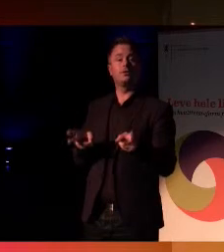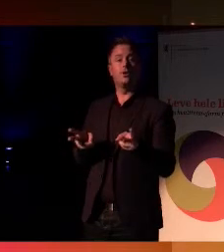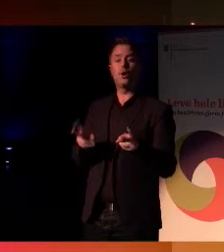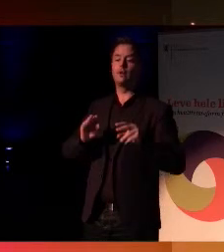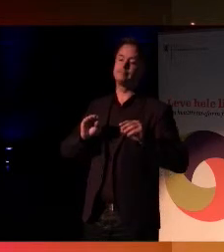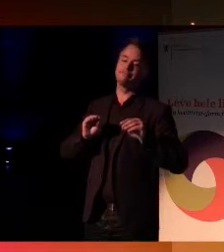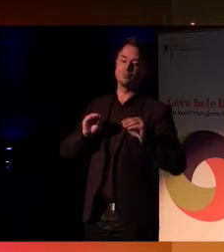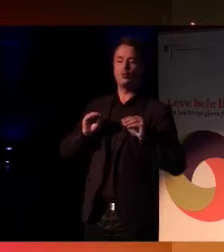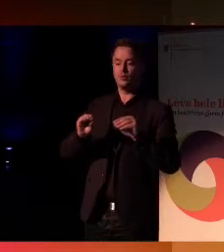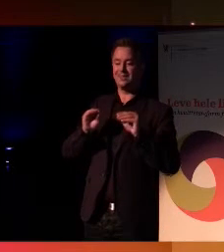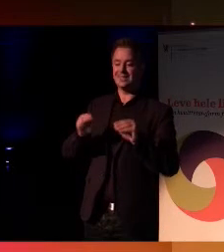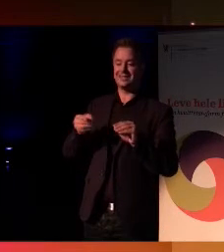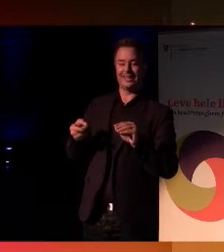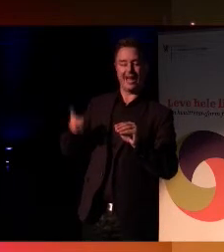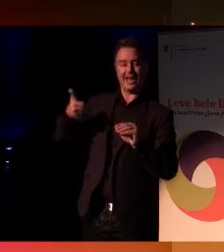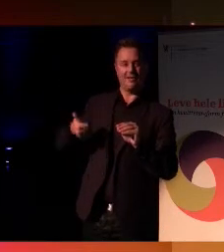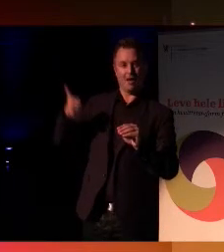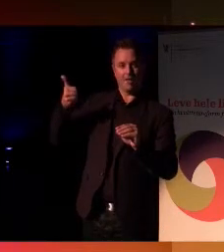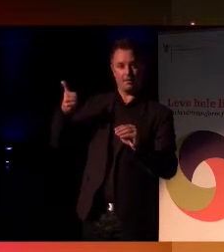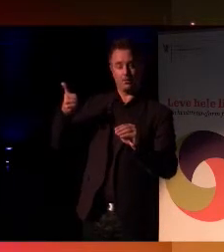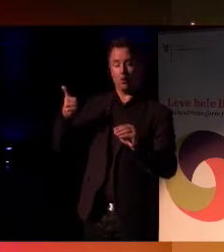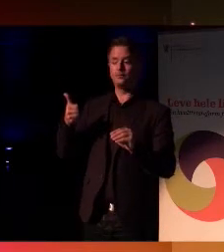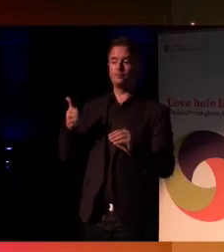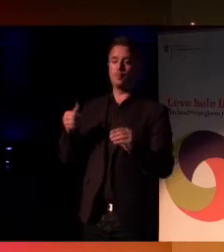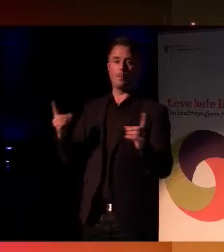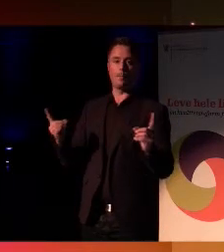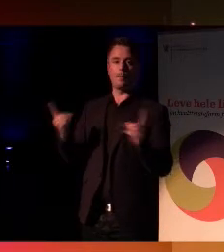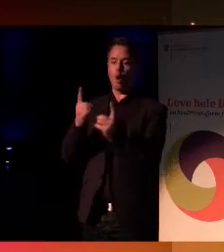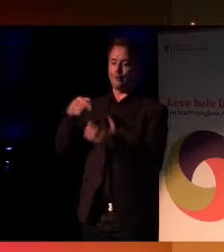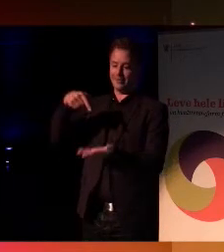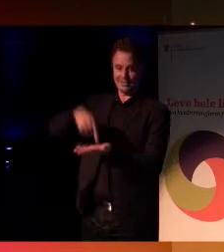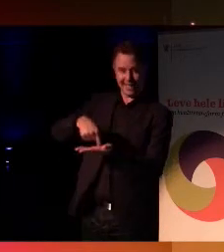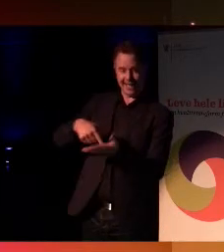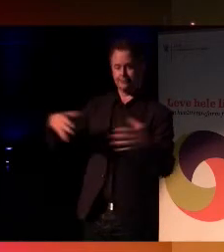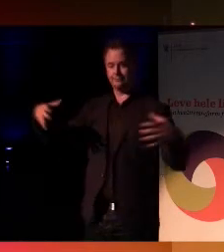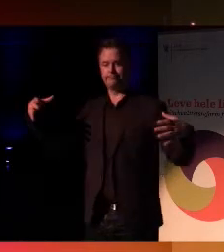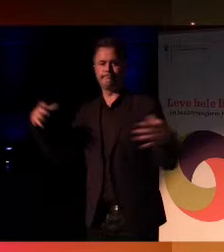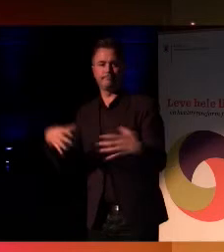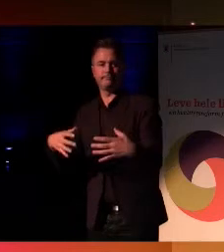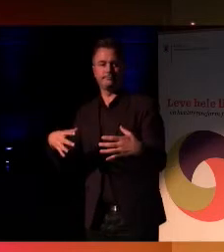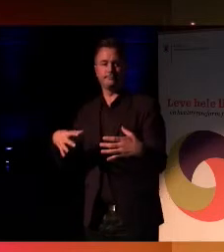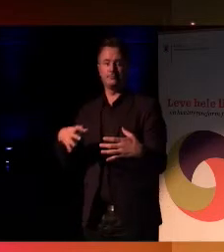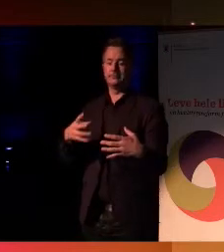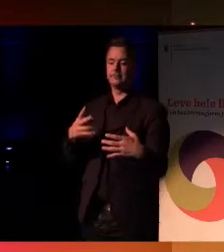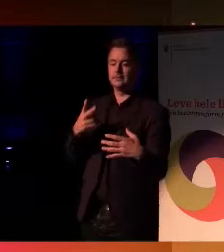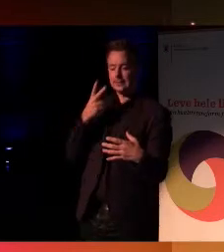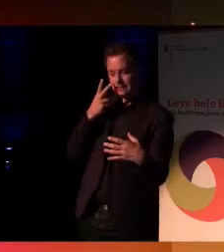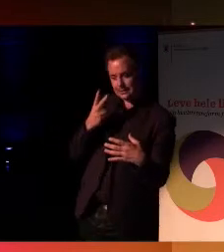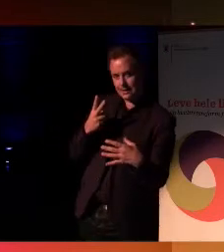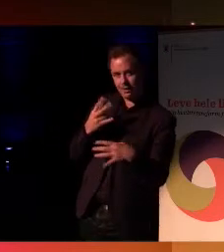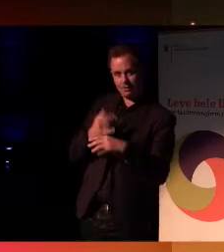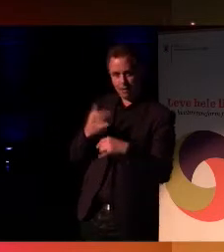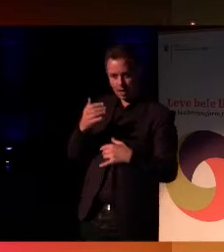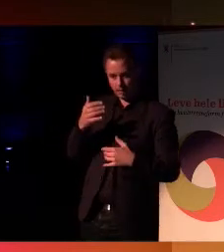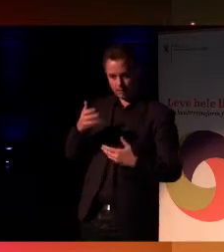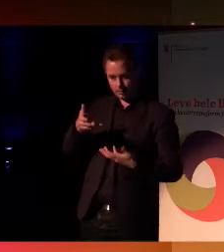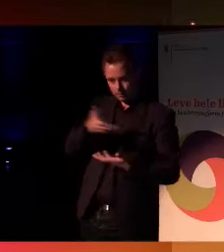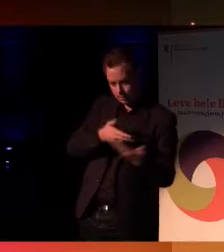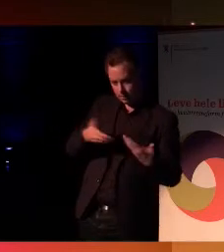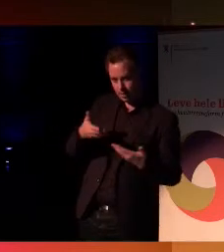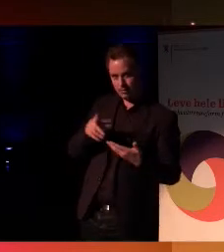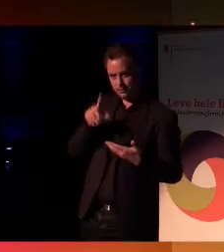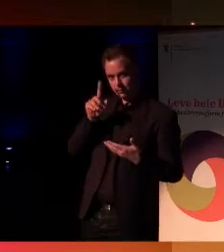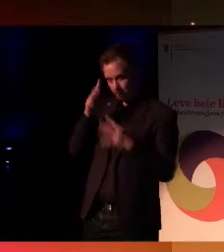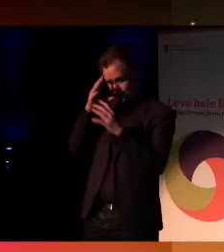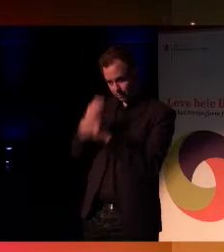undervisning som er relevant, men samtidig også ha et møtepunkt der vi kan se hvordan vi kan passe på å fange opp disse eldre pasientene som vi ønsker å